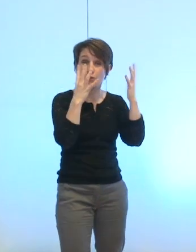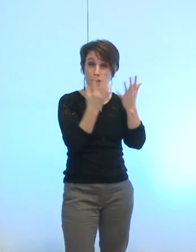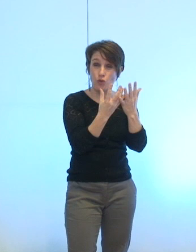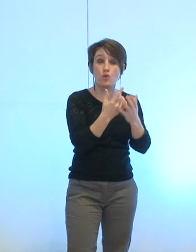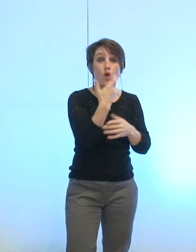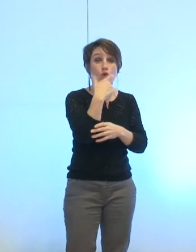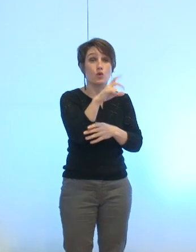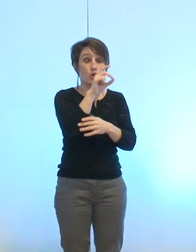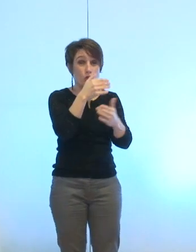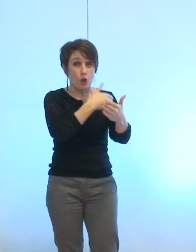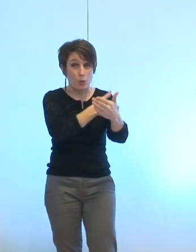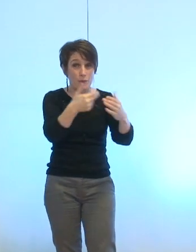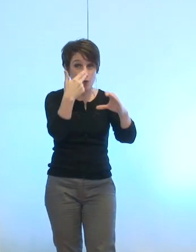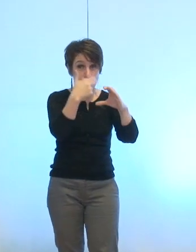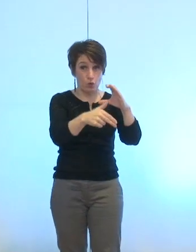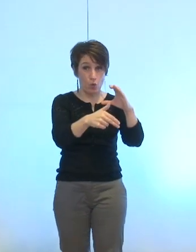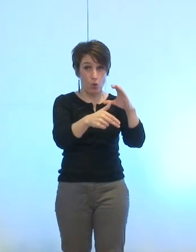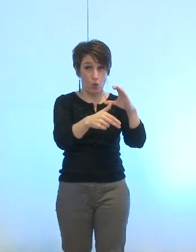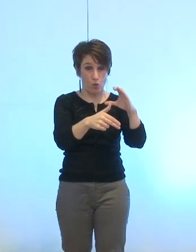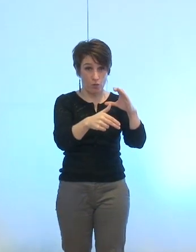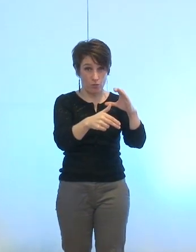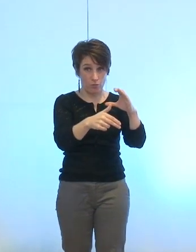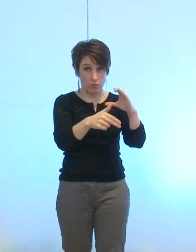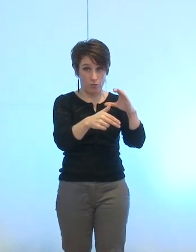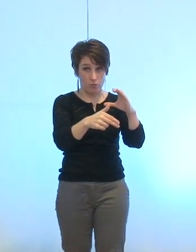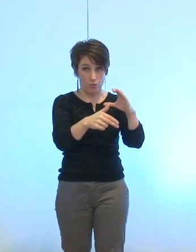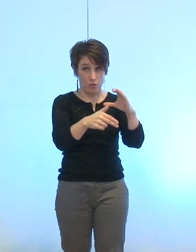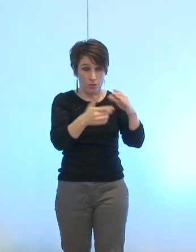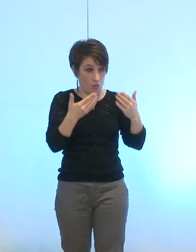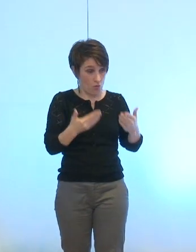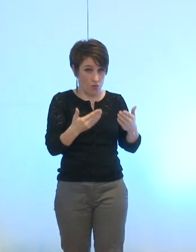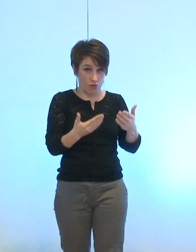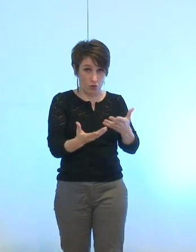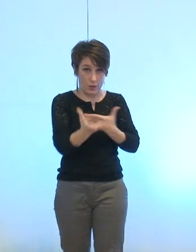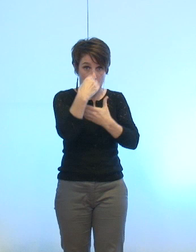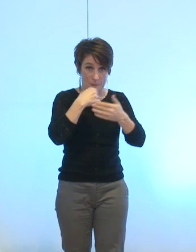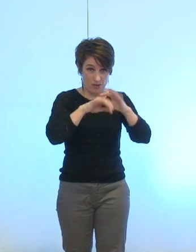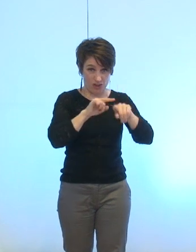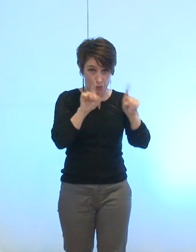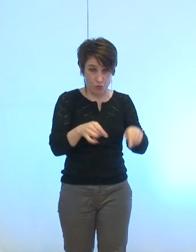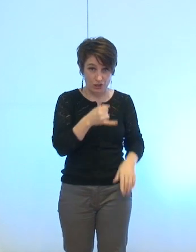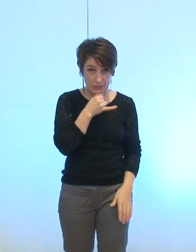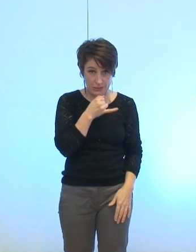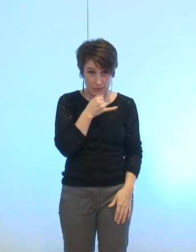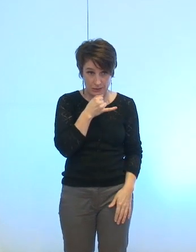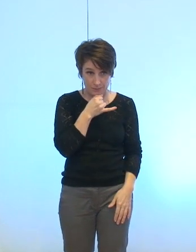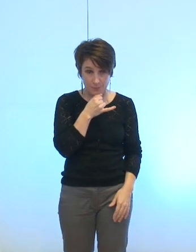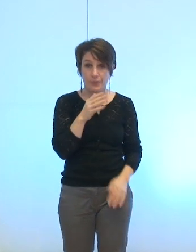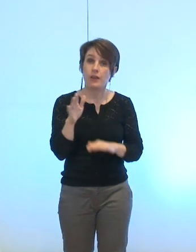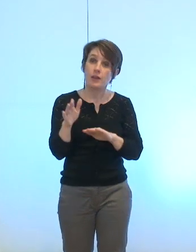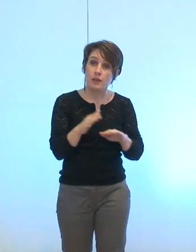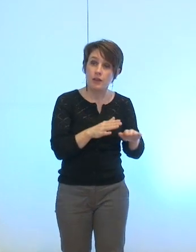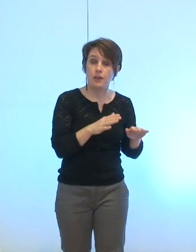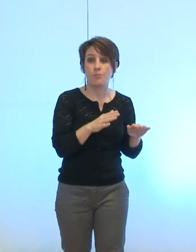attendus en contribution de la ville et qui ne sont pas intégrés aujourd'hui dans les budgets et qui d'un autre côté côté